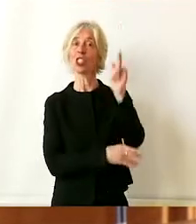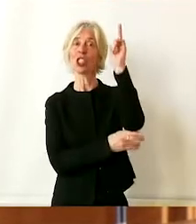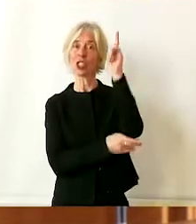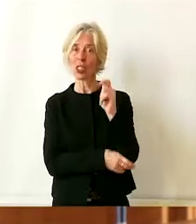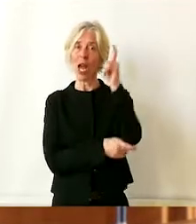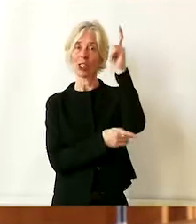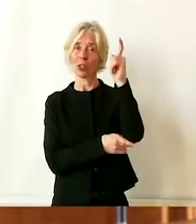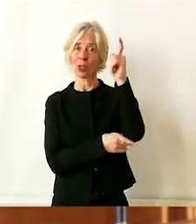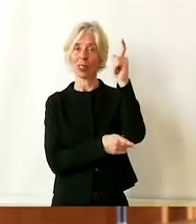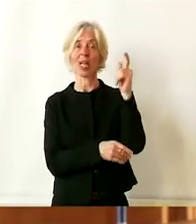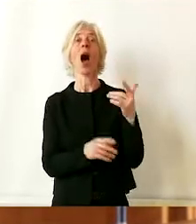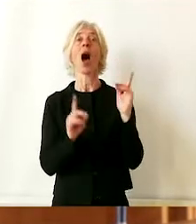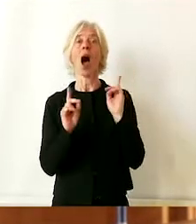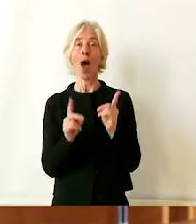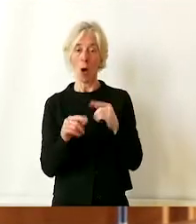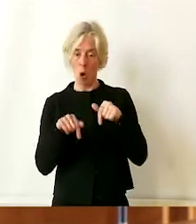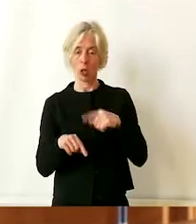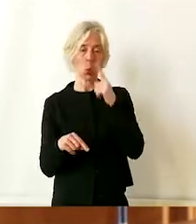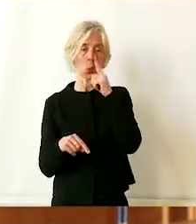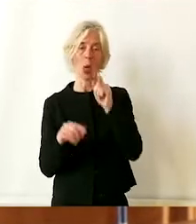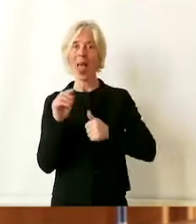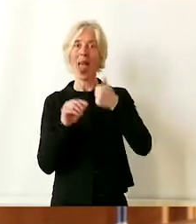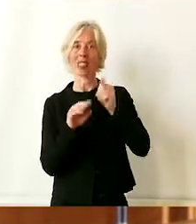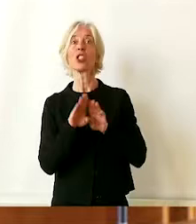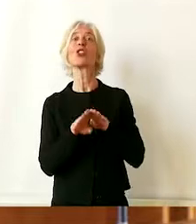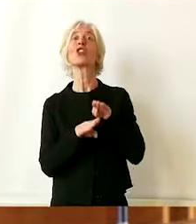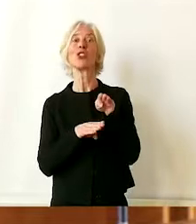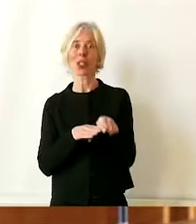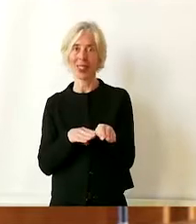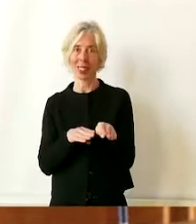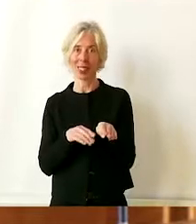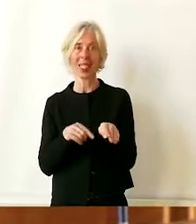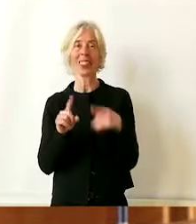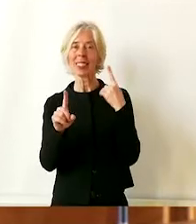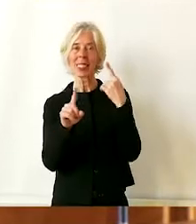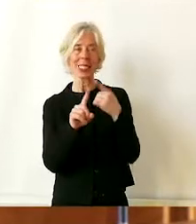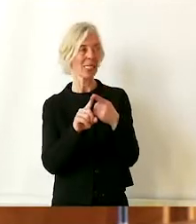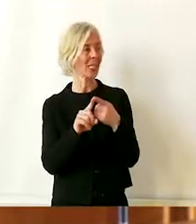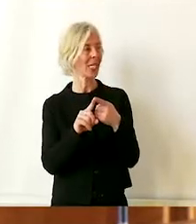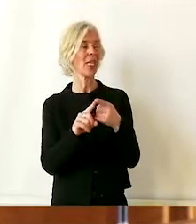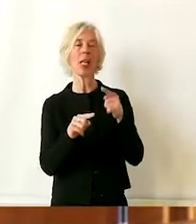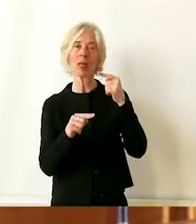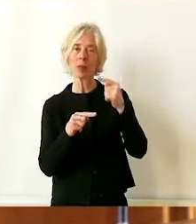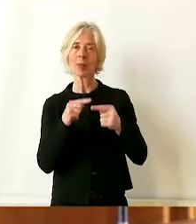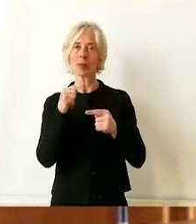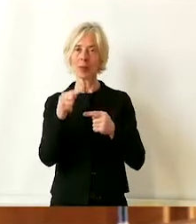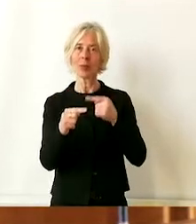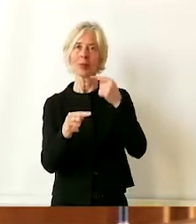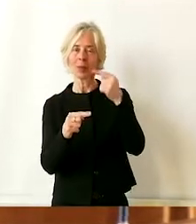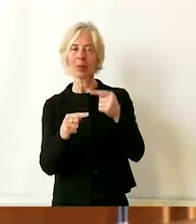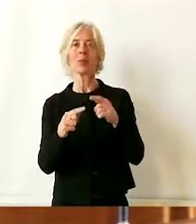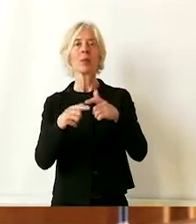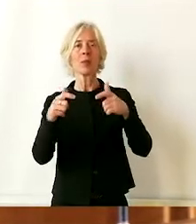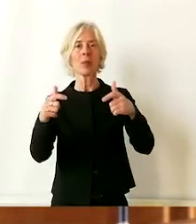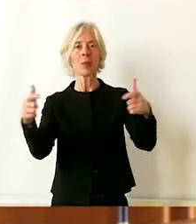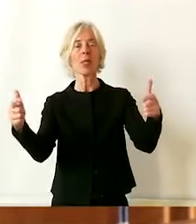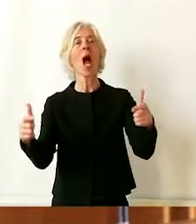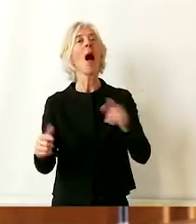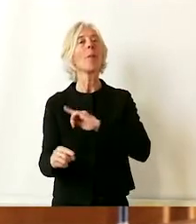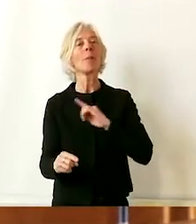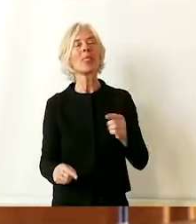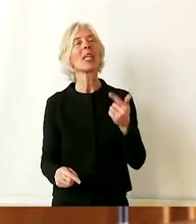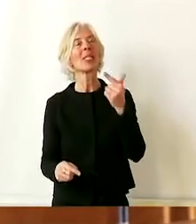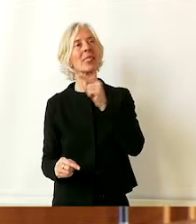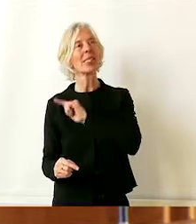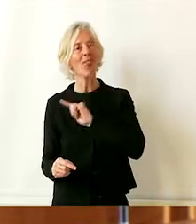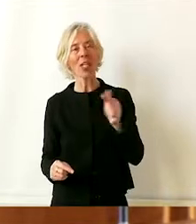langen Reise. Es soll natürlich viel nachfolgen. Zunächst mal wollen wir in 2022 möglichst viele Emissionen